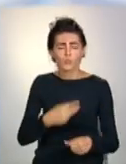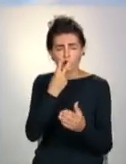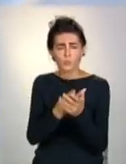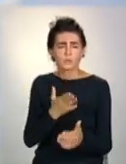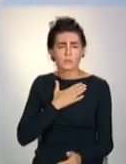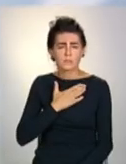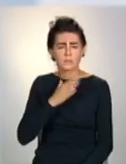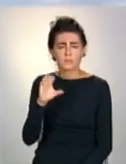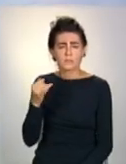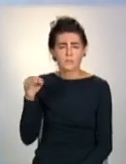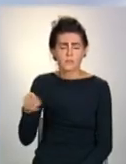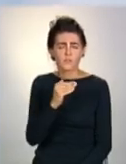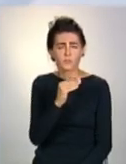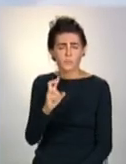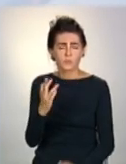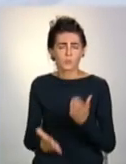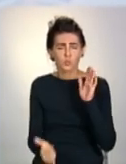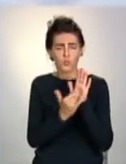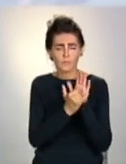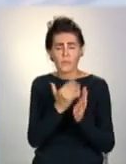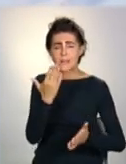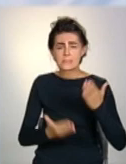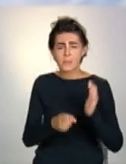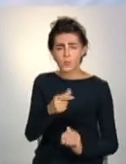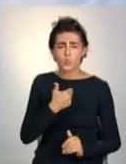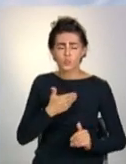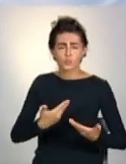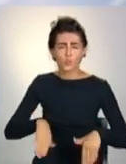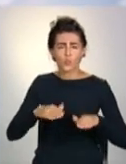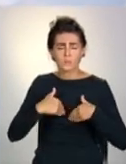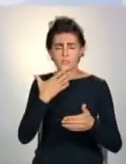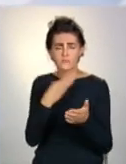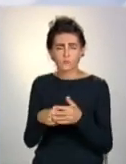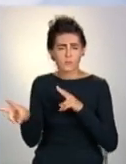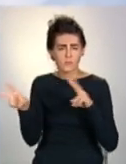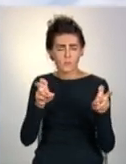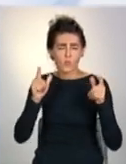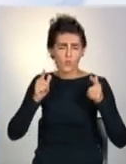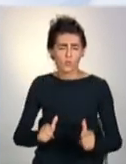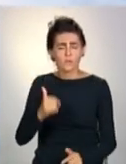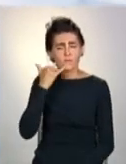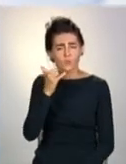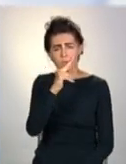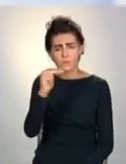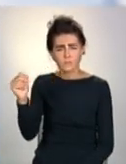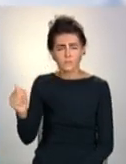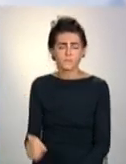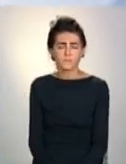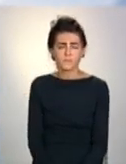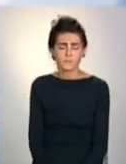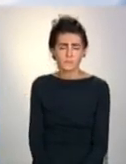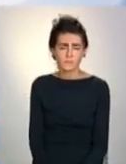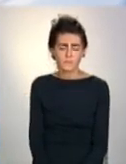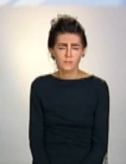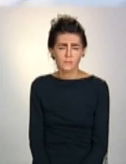наших сторінках у Фейсбуці та Ютубі. А якщо хочете запропонувати власну тему, звертайтеся до нас за номером гарячої лінії